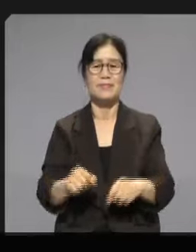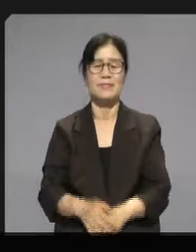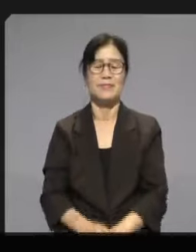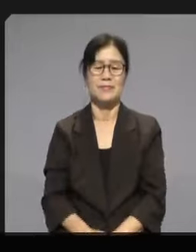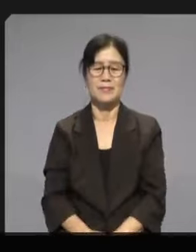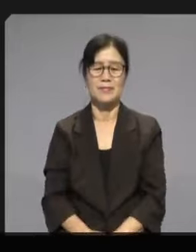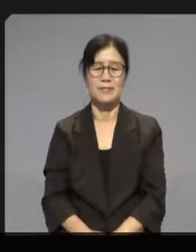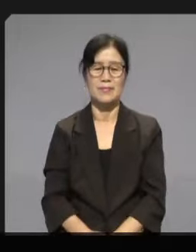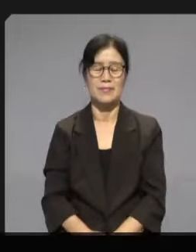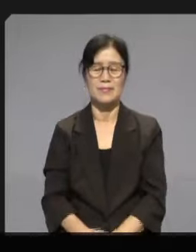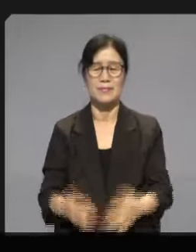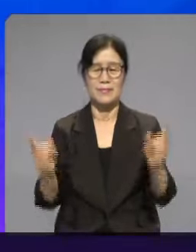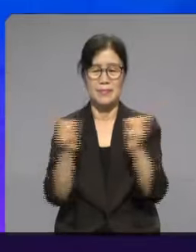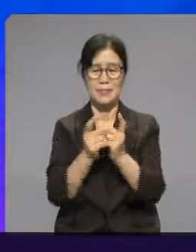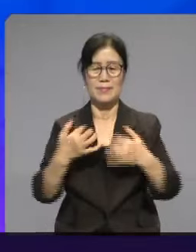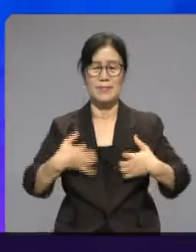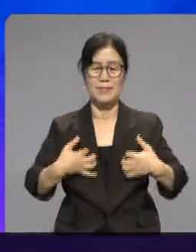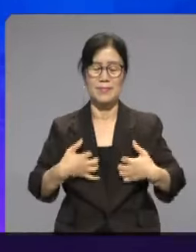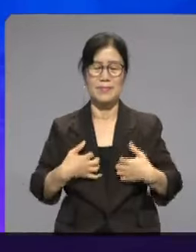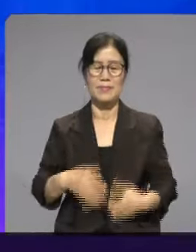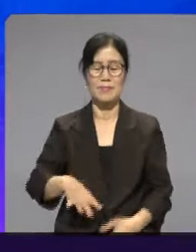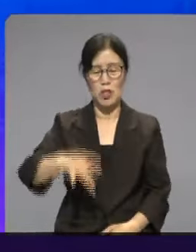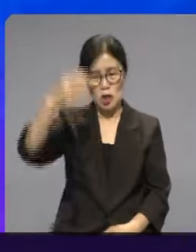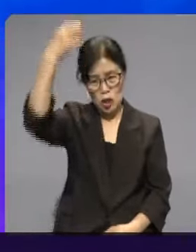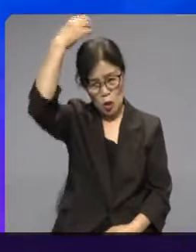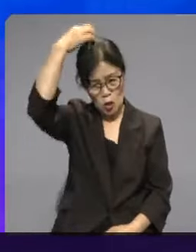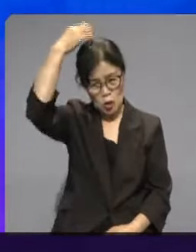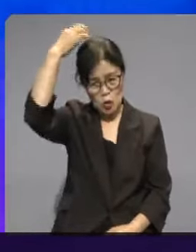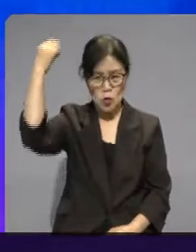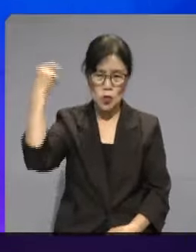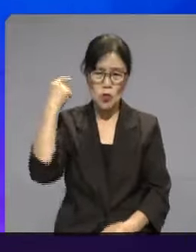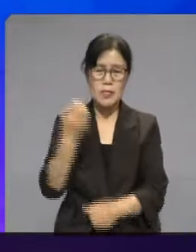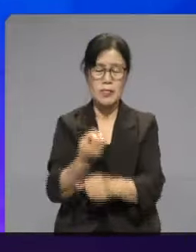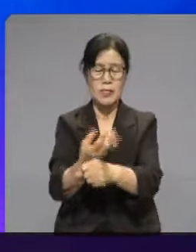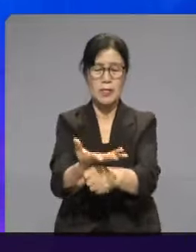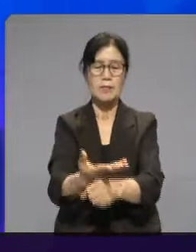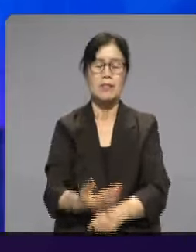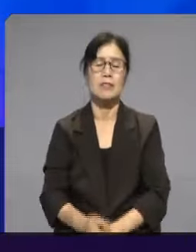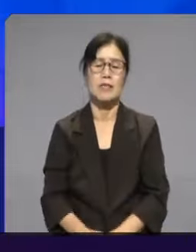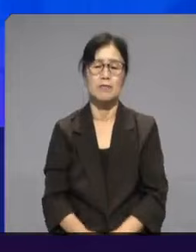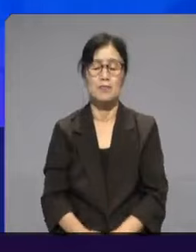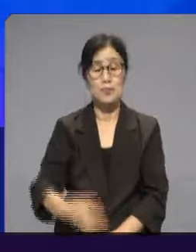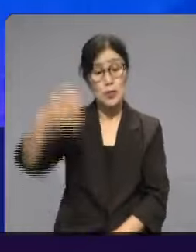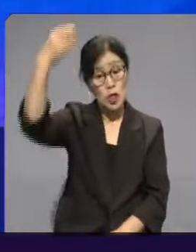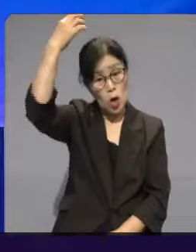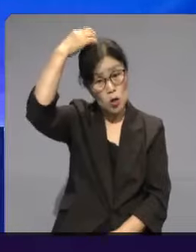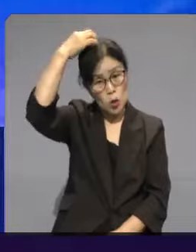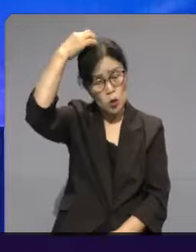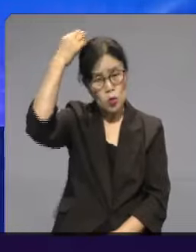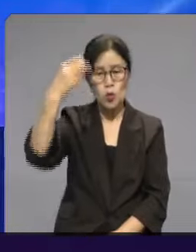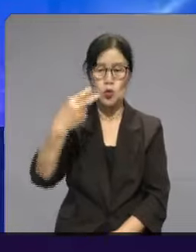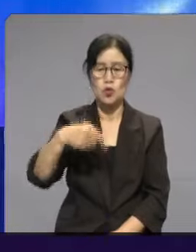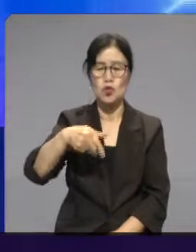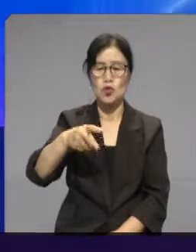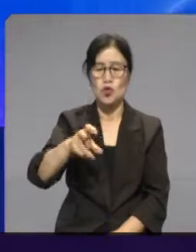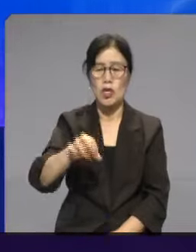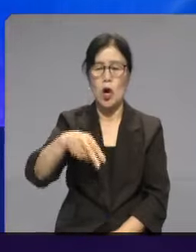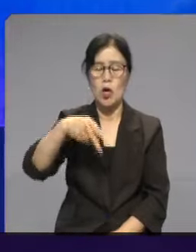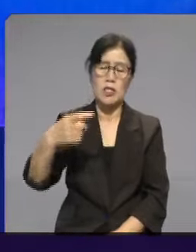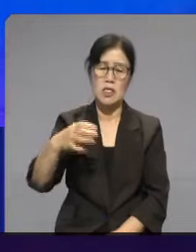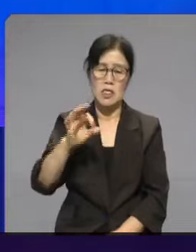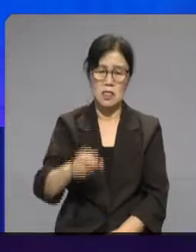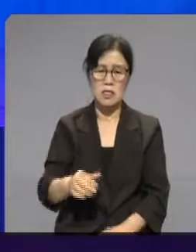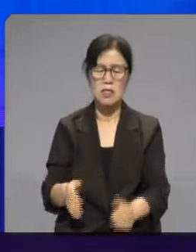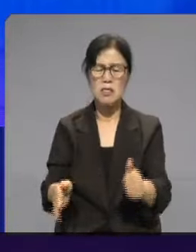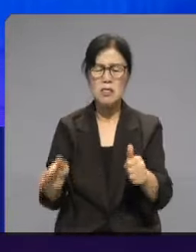안녕하세요. 네, 반갑습니다. 먼저 영종도 소식부터 들어보겠습니다. 영종도 두경승 사당 후손